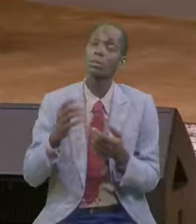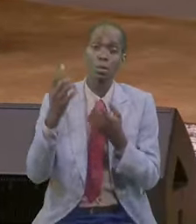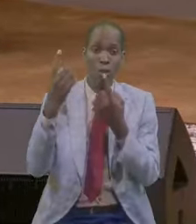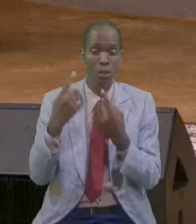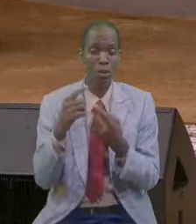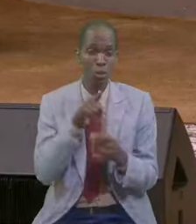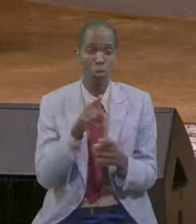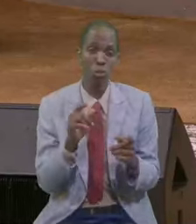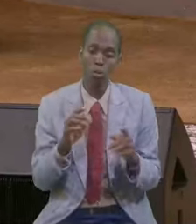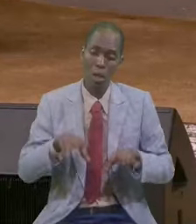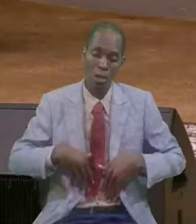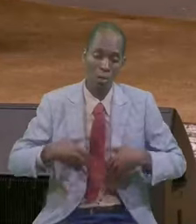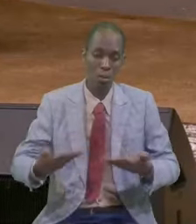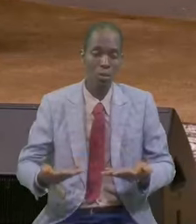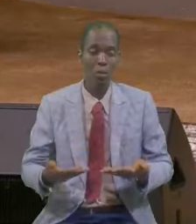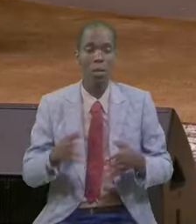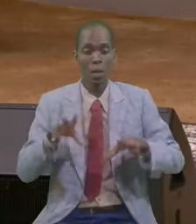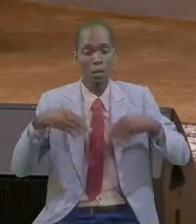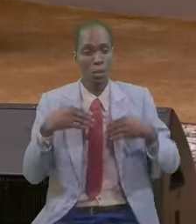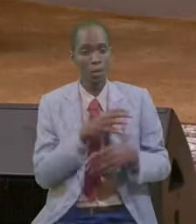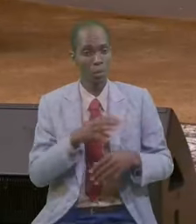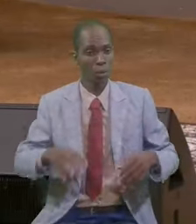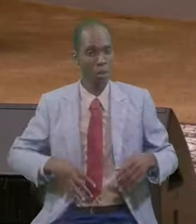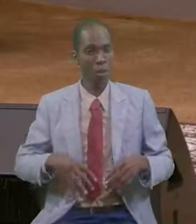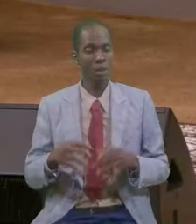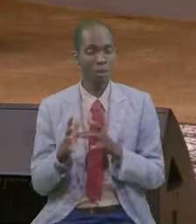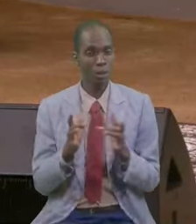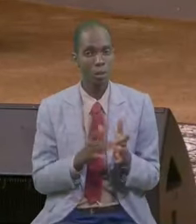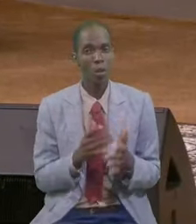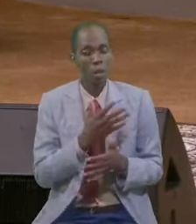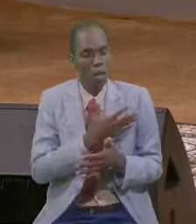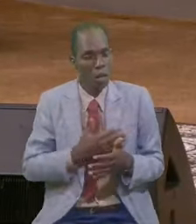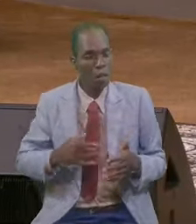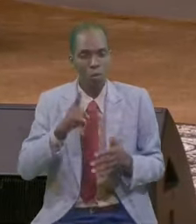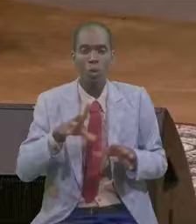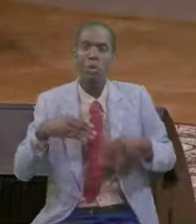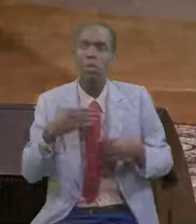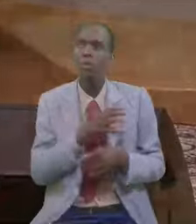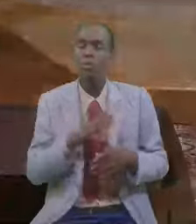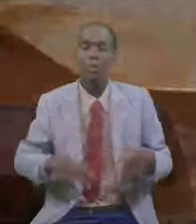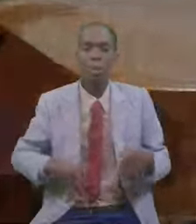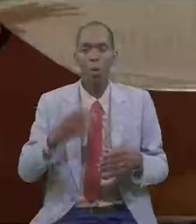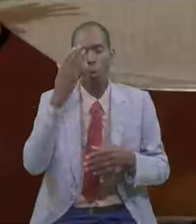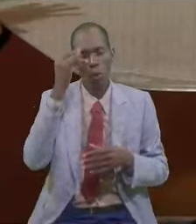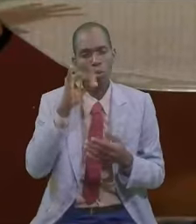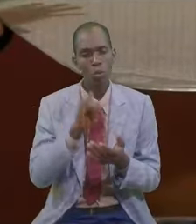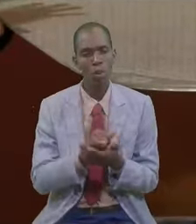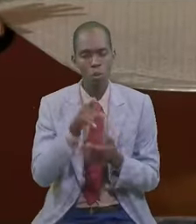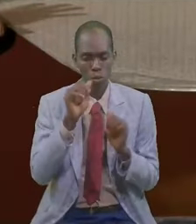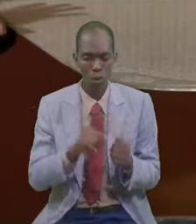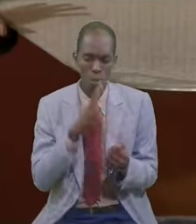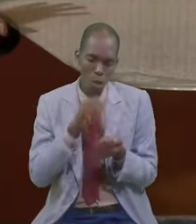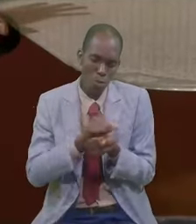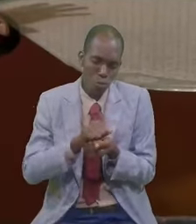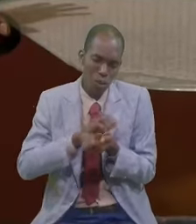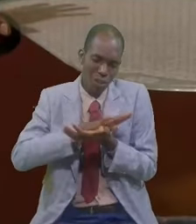Seigneur afin d'être purifié, et il était purifié, afin d'être préparé pour le ciel, et il était